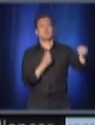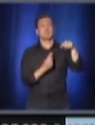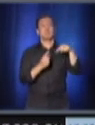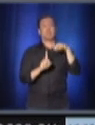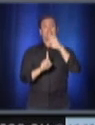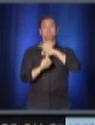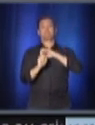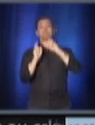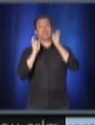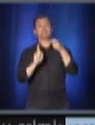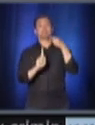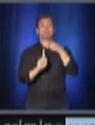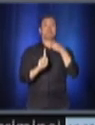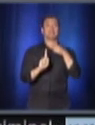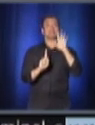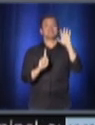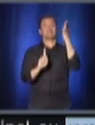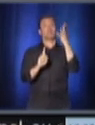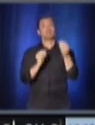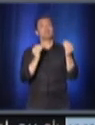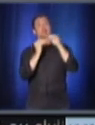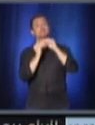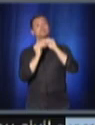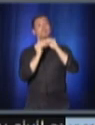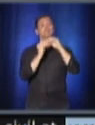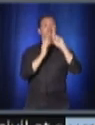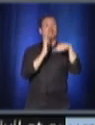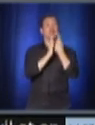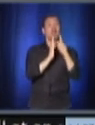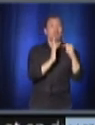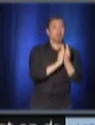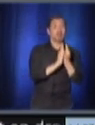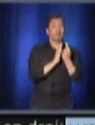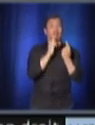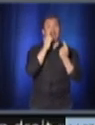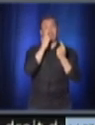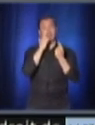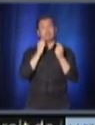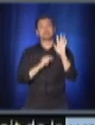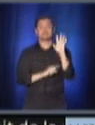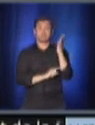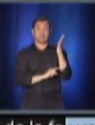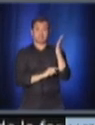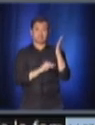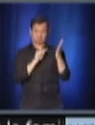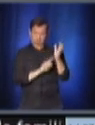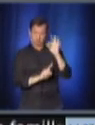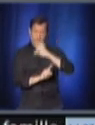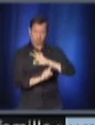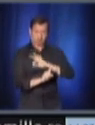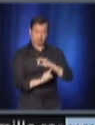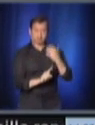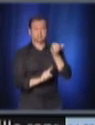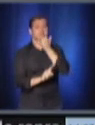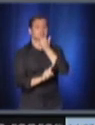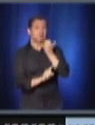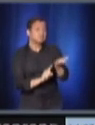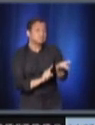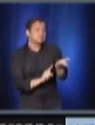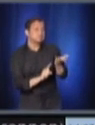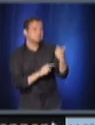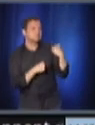ou cette prime-là là, de 5 $ l'heure que vous aviez offert? Bien, écoutez, c'est une prime qui nous a été demandée pour tenir